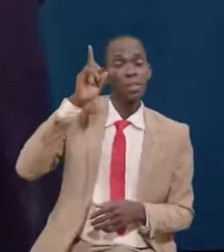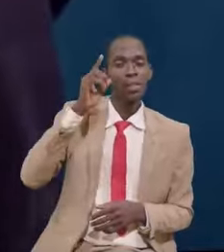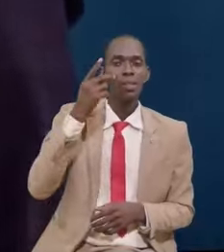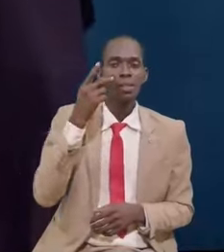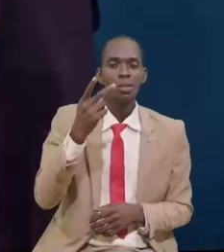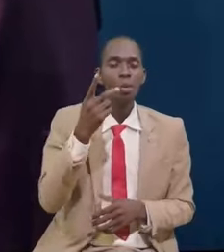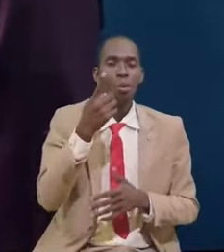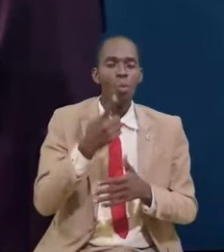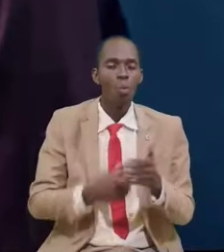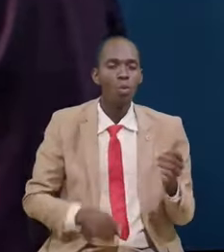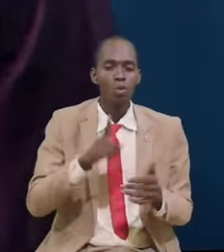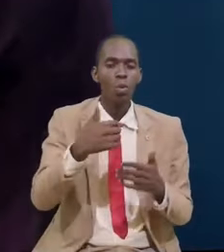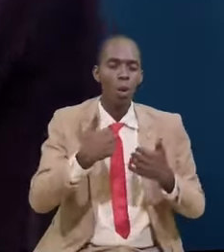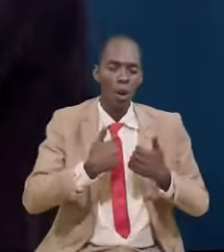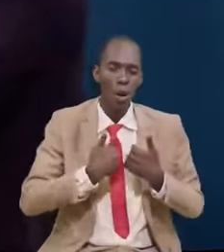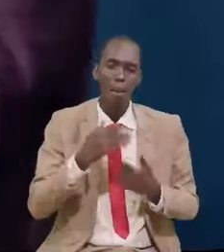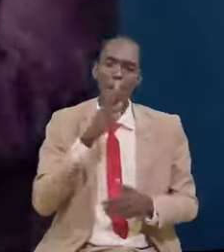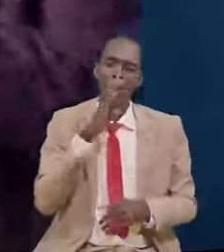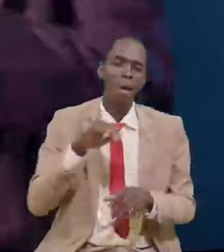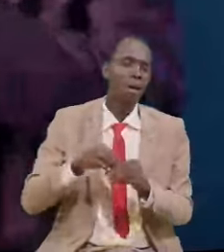Il voit ce que tu as été